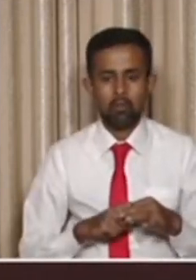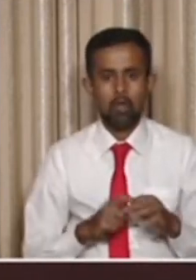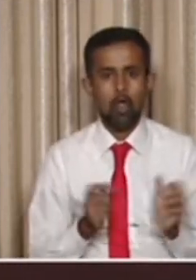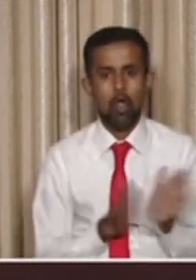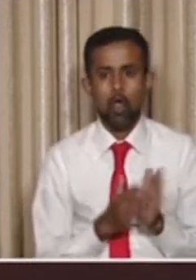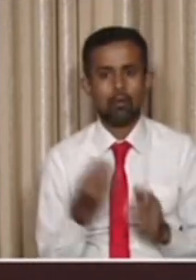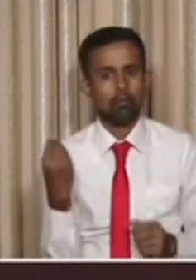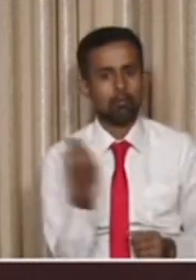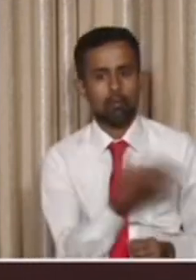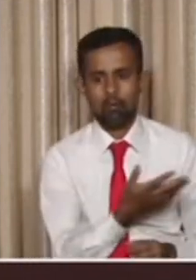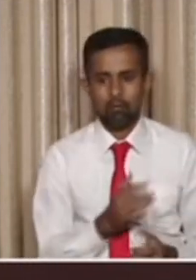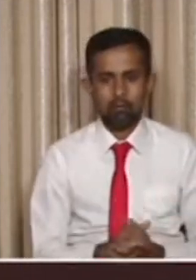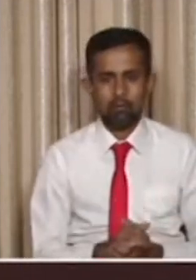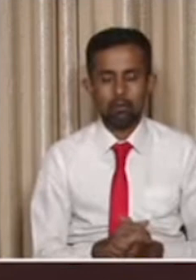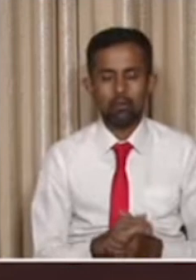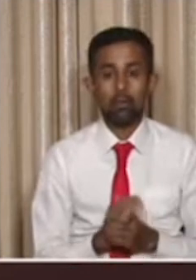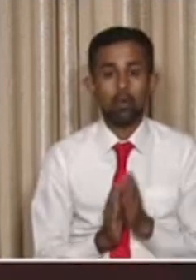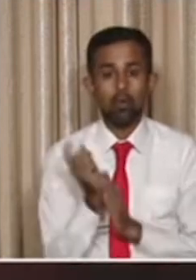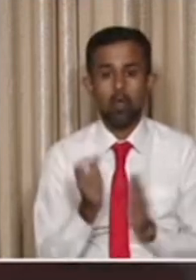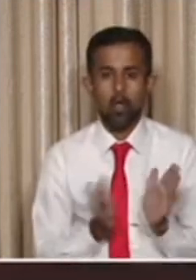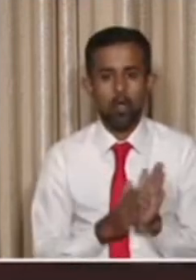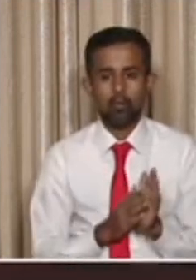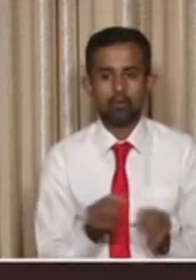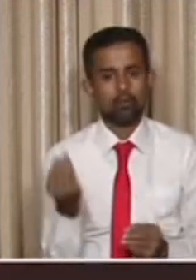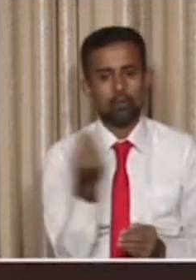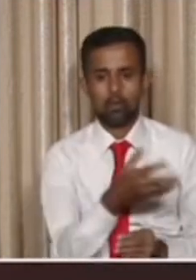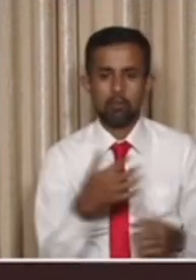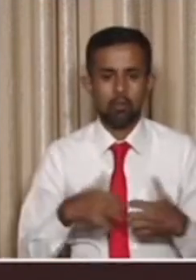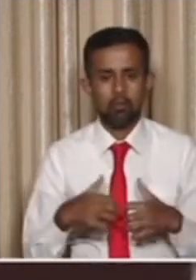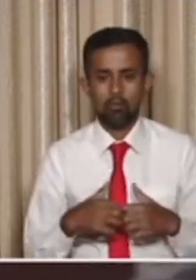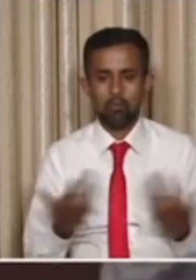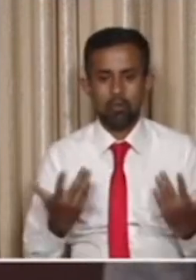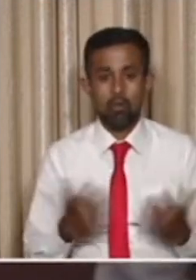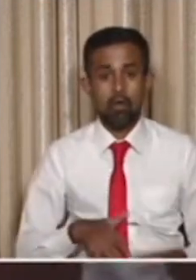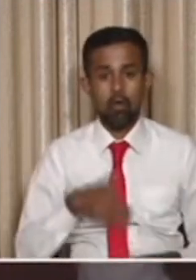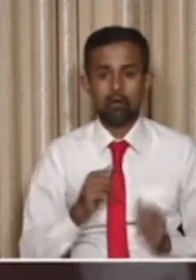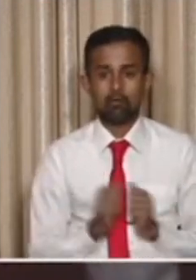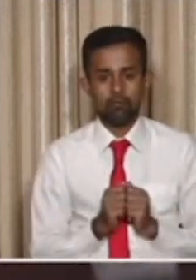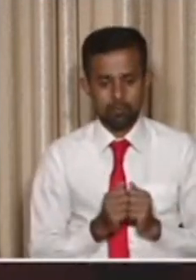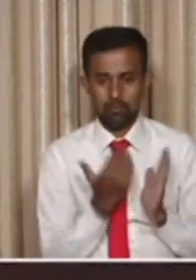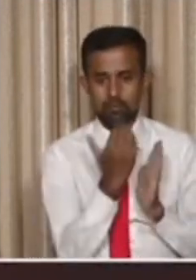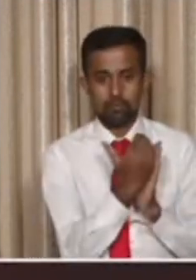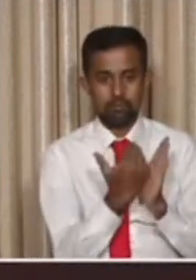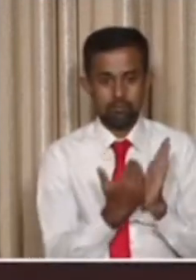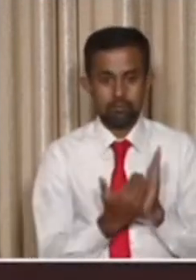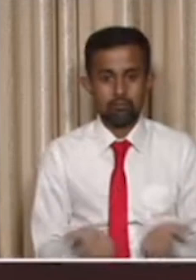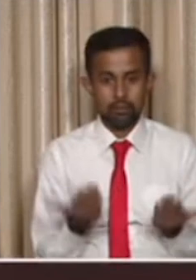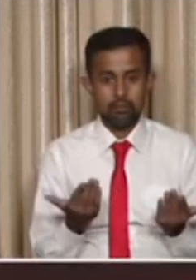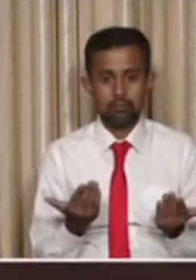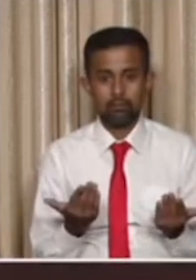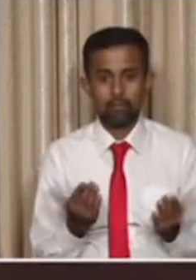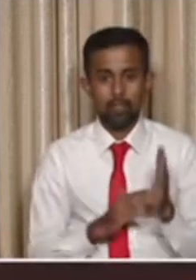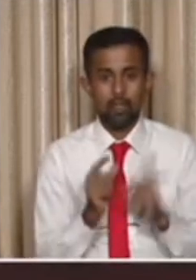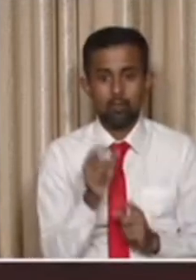turut dah? Berapa prospek kami turut dah? Ni orang kata, ikan pelik itu kerja mana? Namun muli katu tu, tapi yang kelam kami lima kerana muka dah.